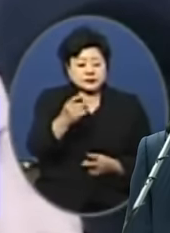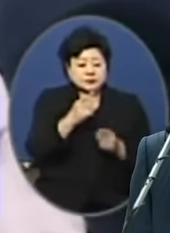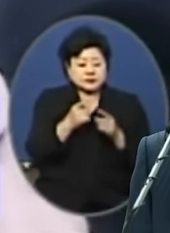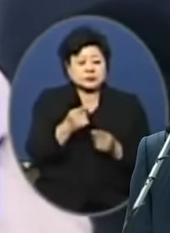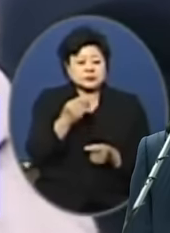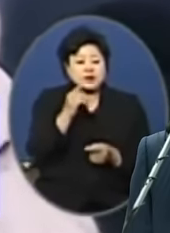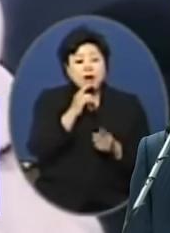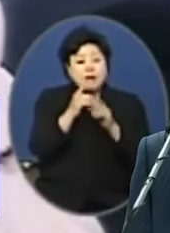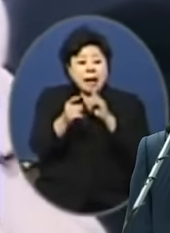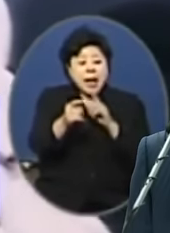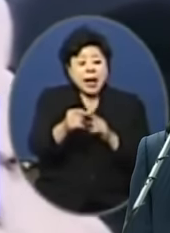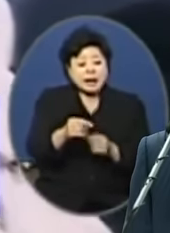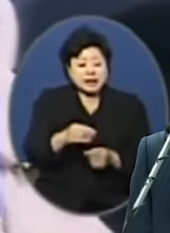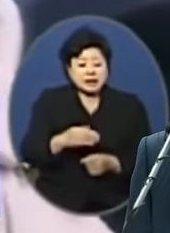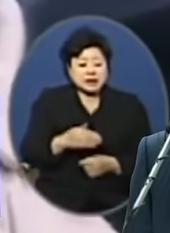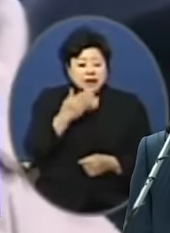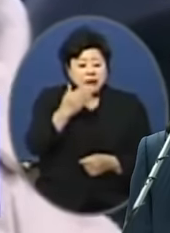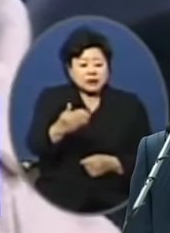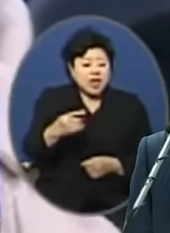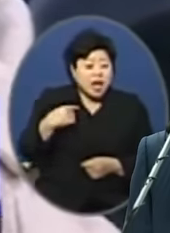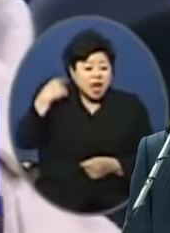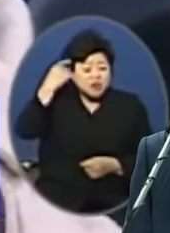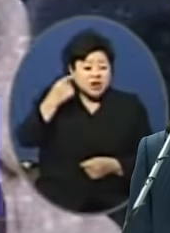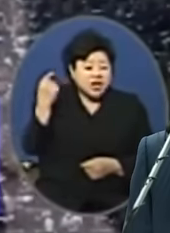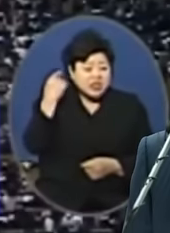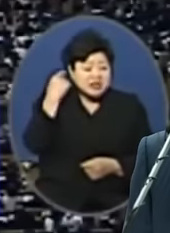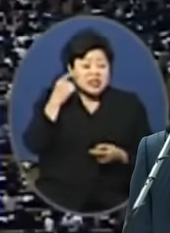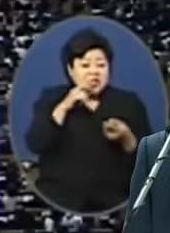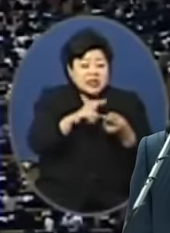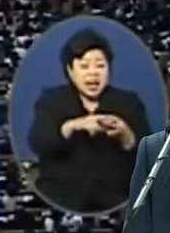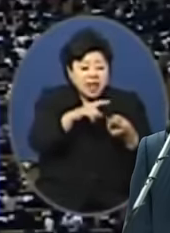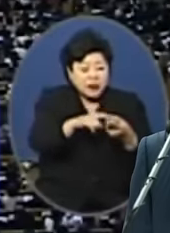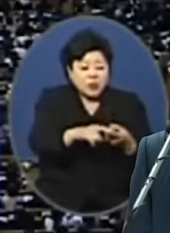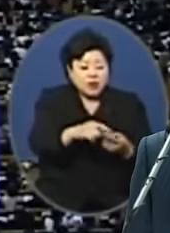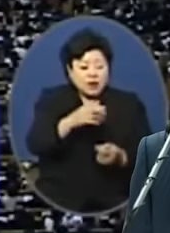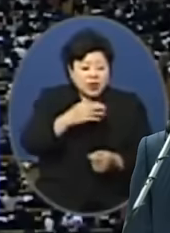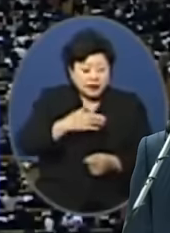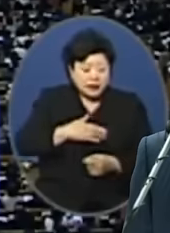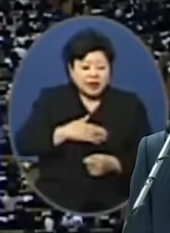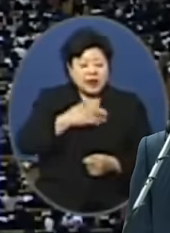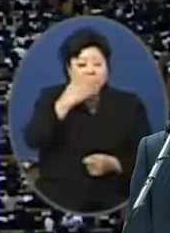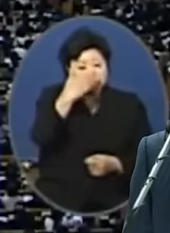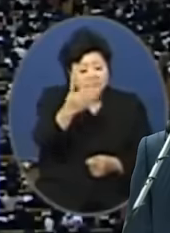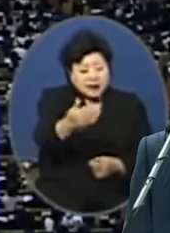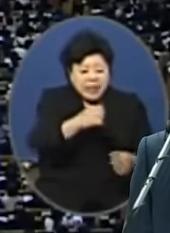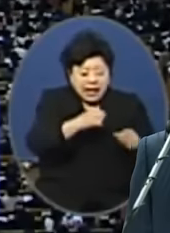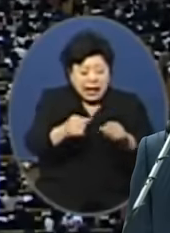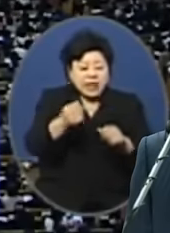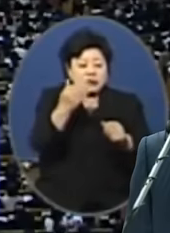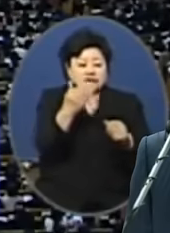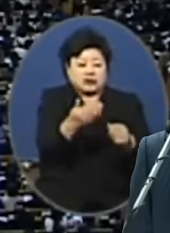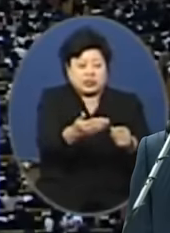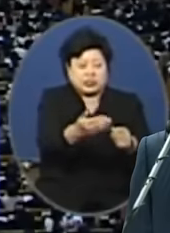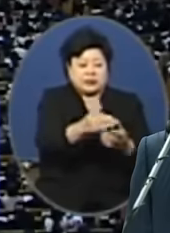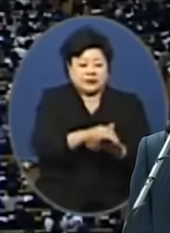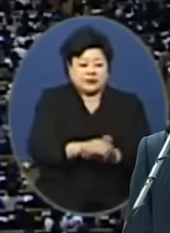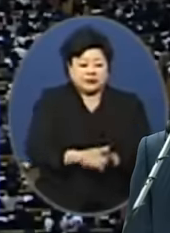너희 말이 내 귀에 들린 대로 내가 너희에게 행하리니